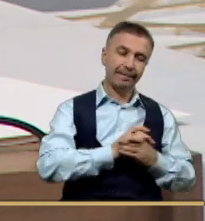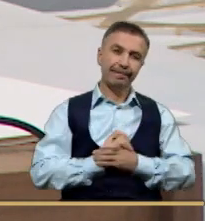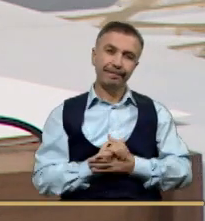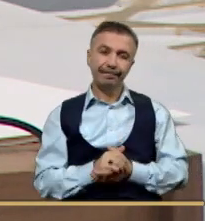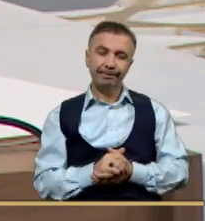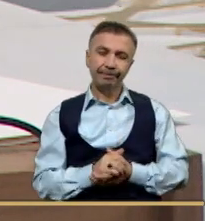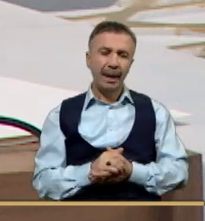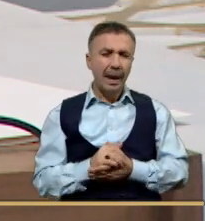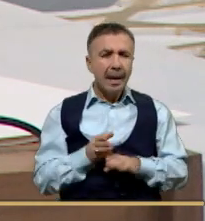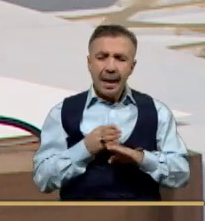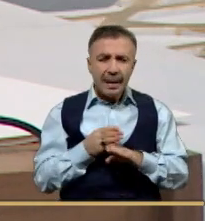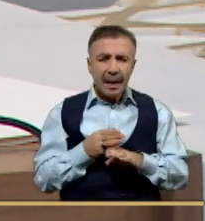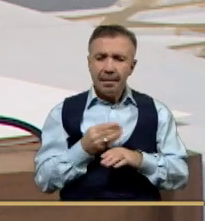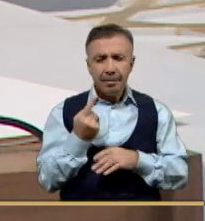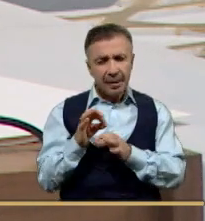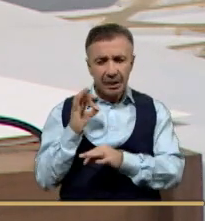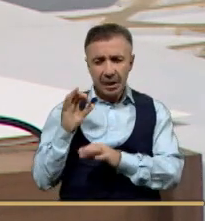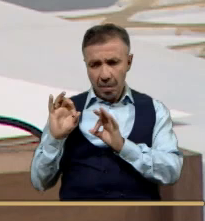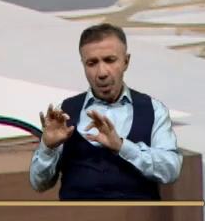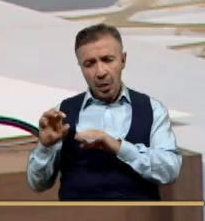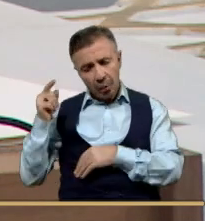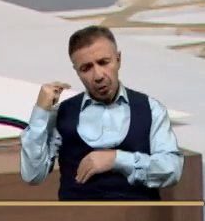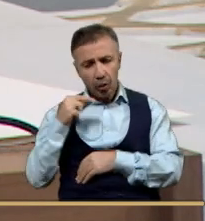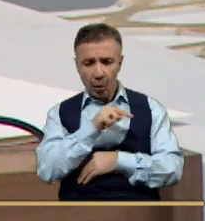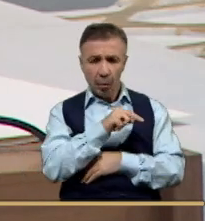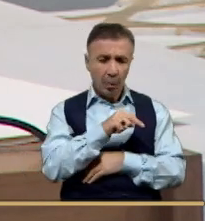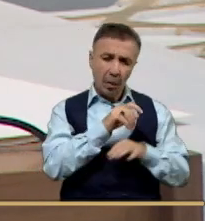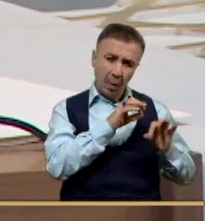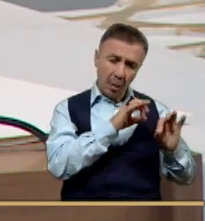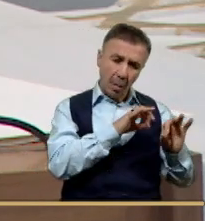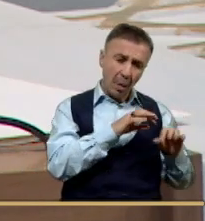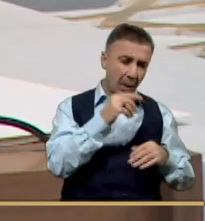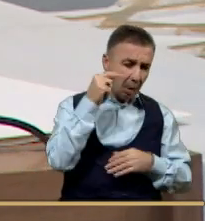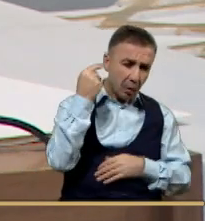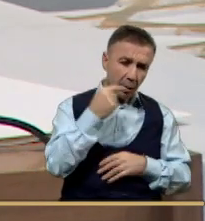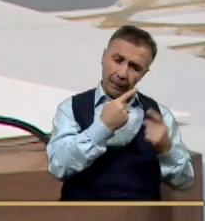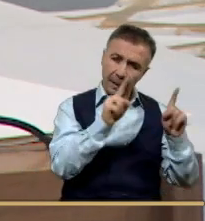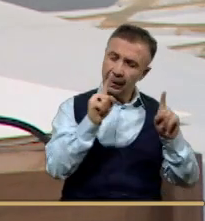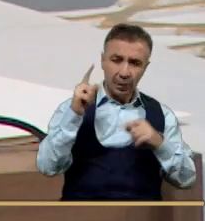Neden birisi böyle düşünüyor da öbürü öyle düşünüyor? Ve Habil,